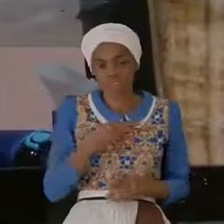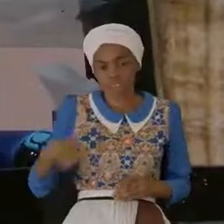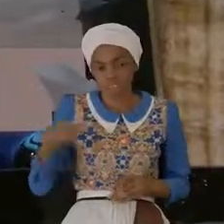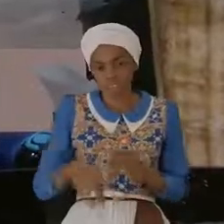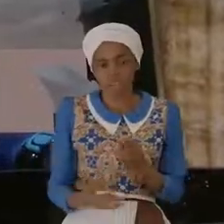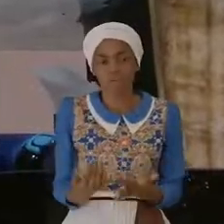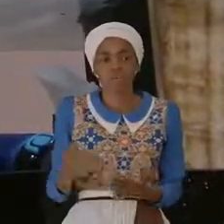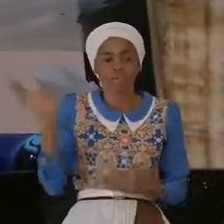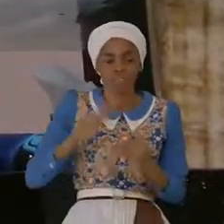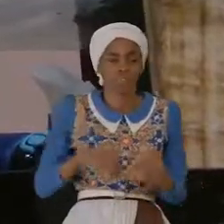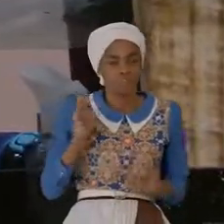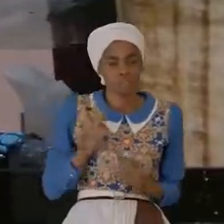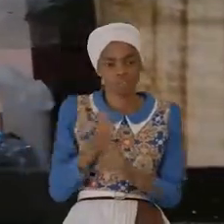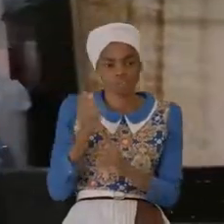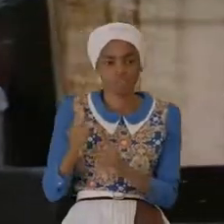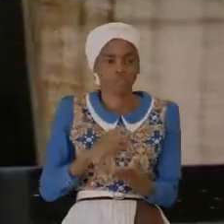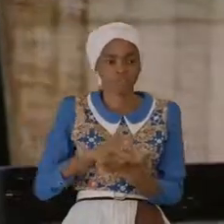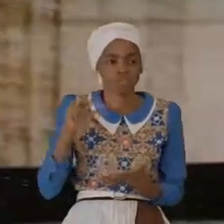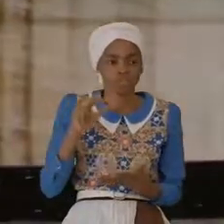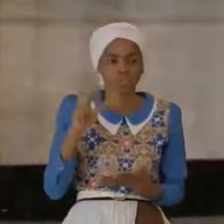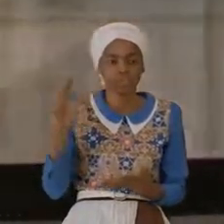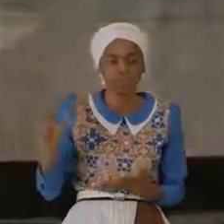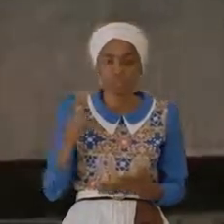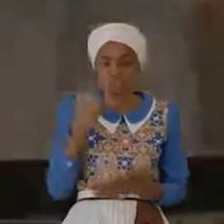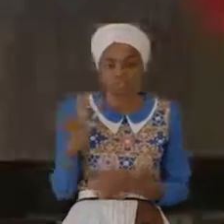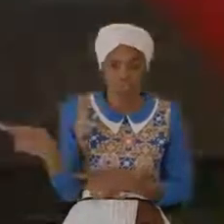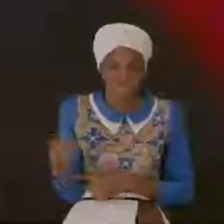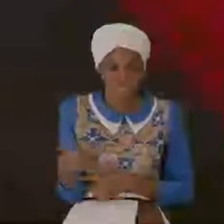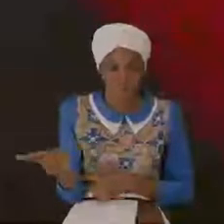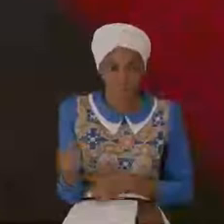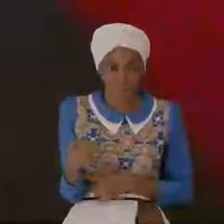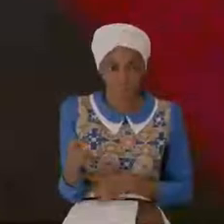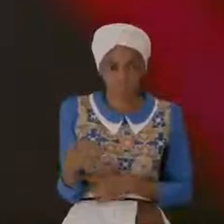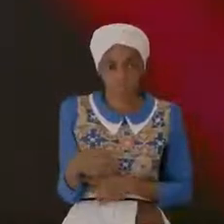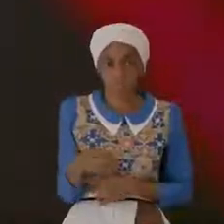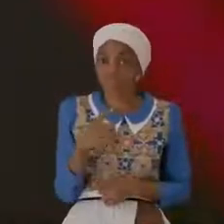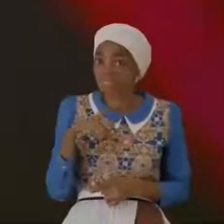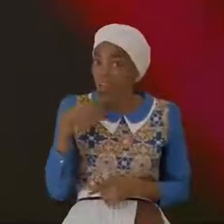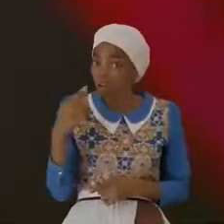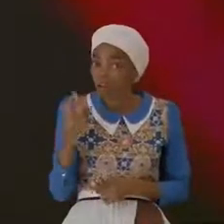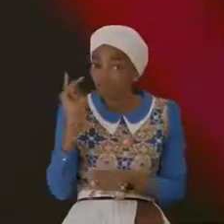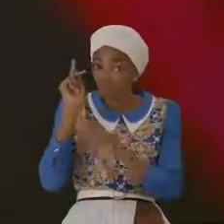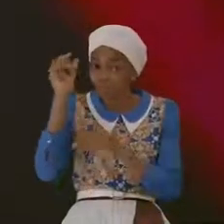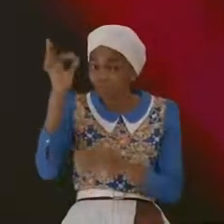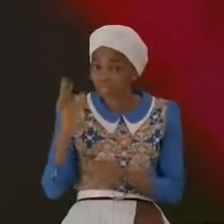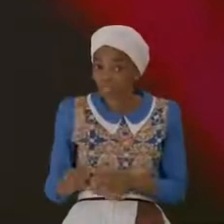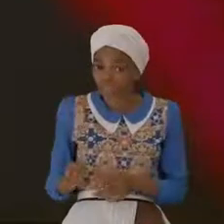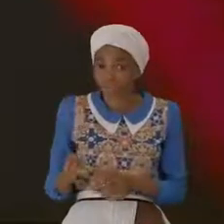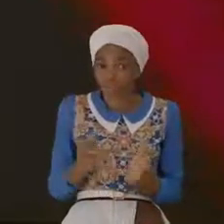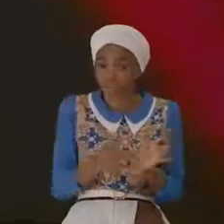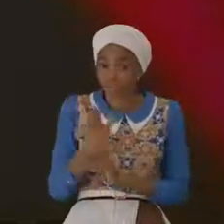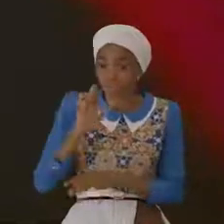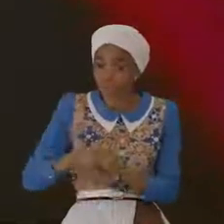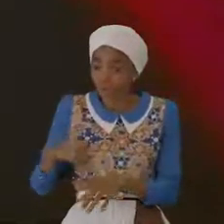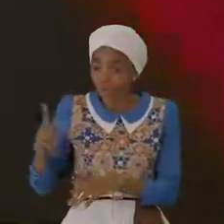vous. Verset 33. Verset 33. Serpent, ce sont des prédicateurs.